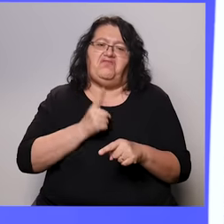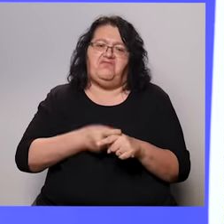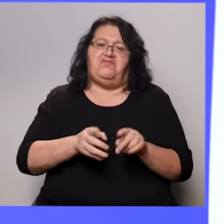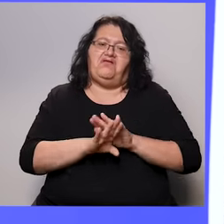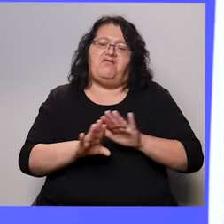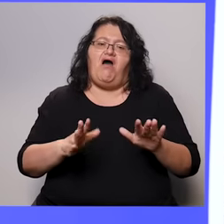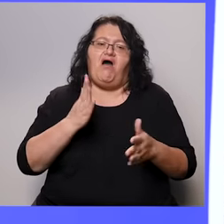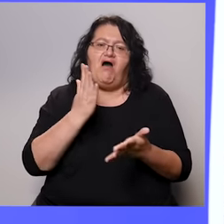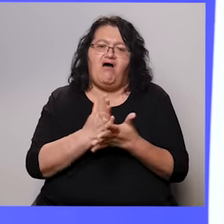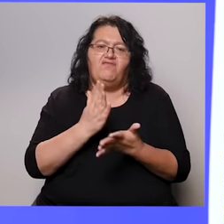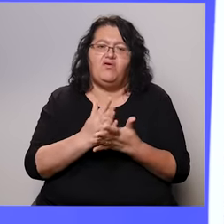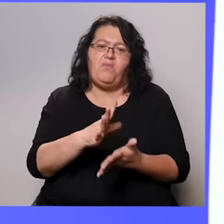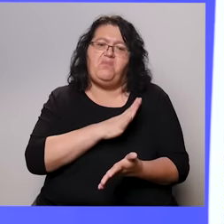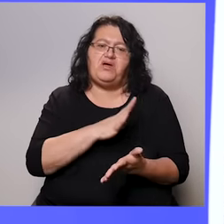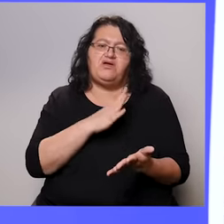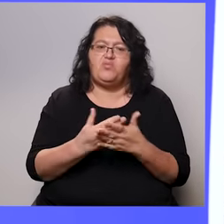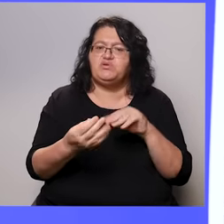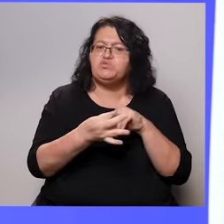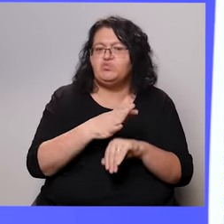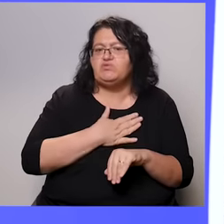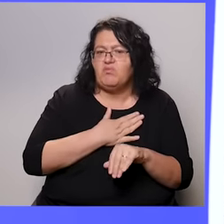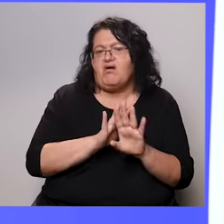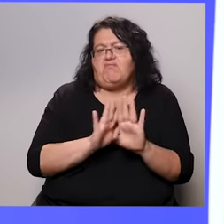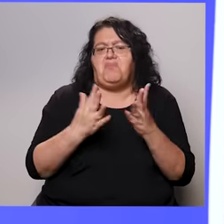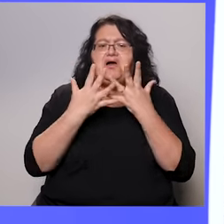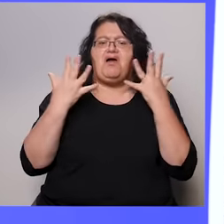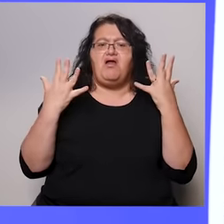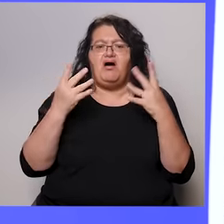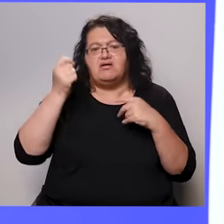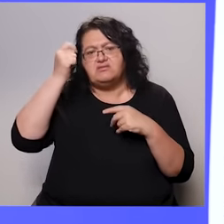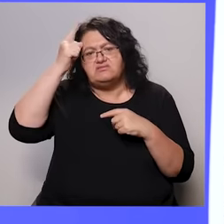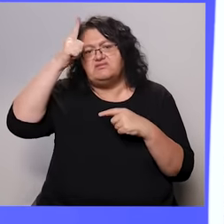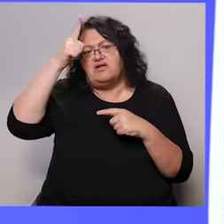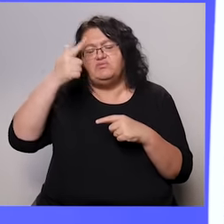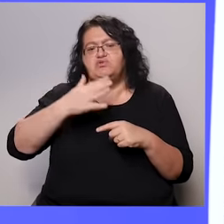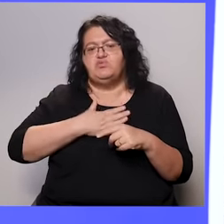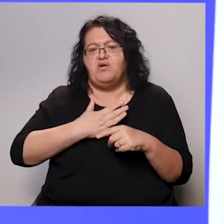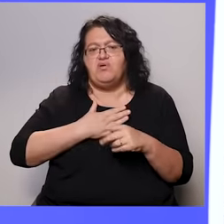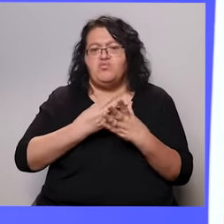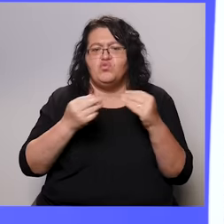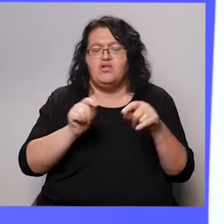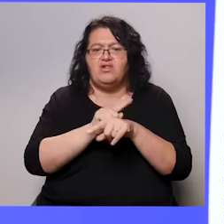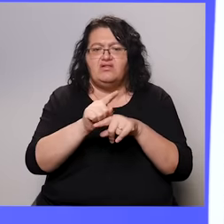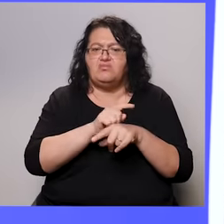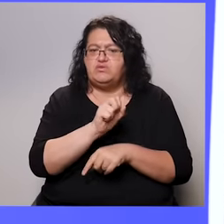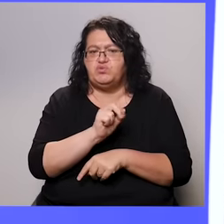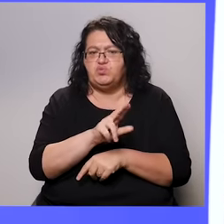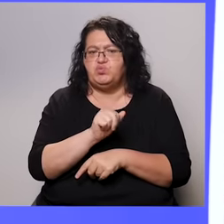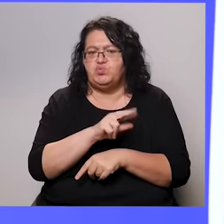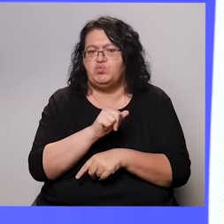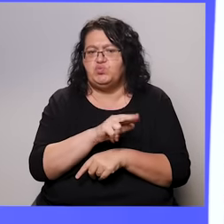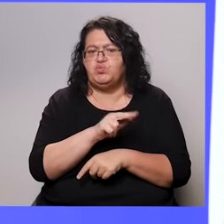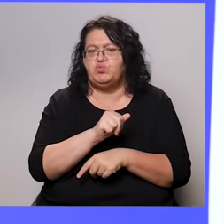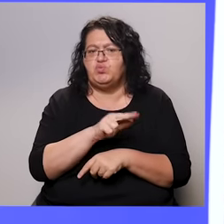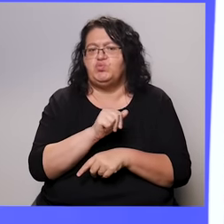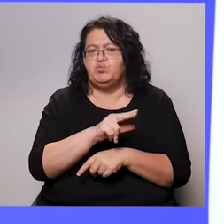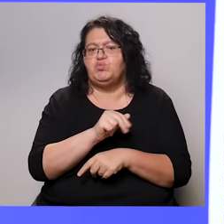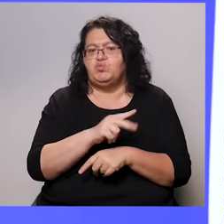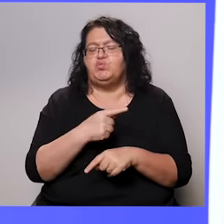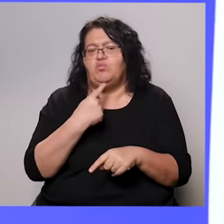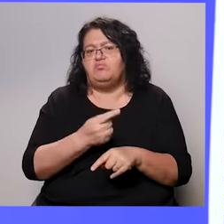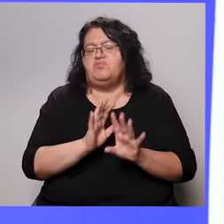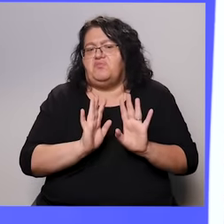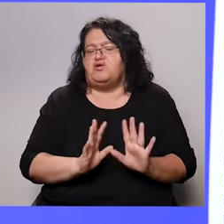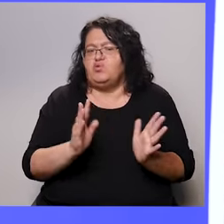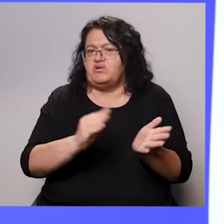copii am avut, e și risc pentru ea, clar. Și asta a fost înțelepciunea de care eu m-am folosit multă vreme și am zis nu vehement, nu, nu, nu, nu